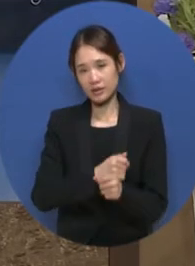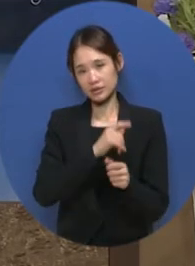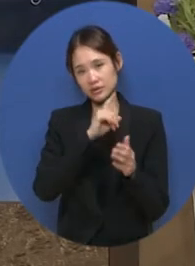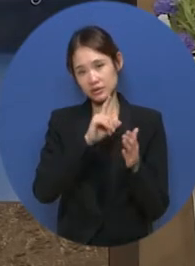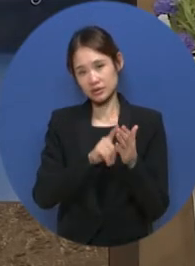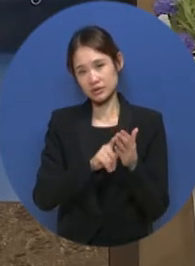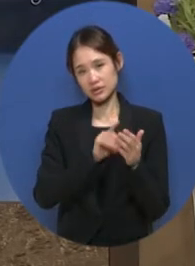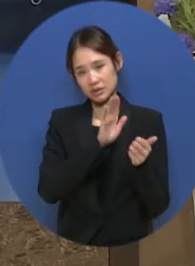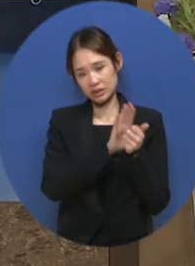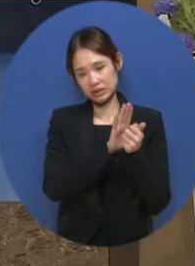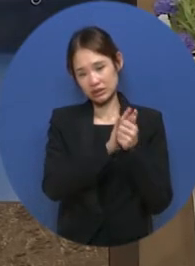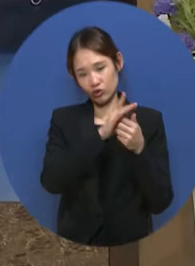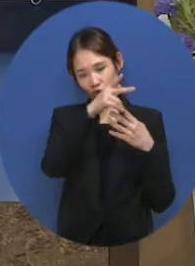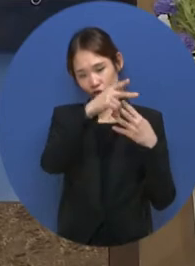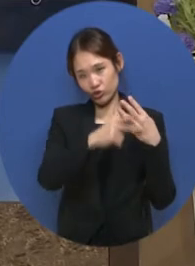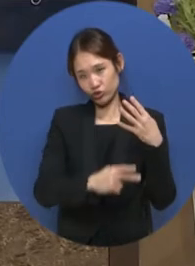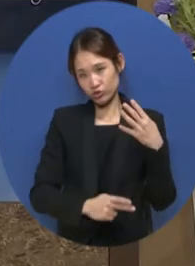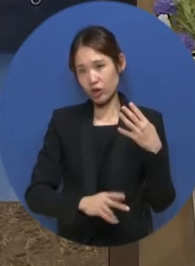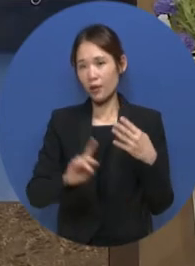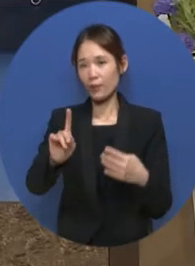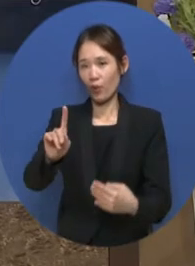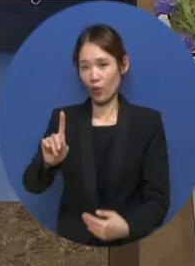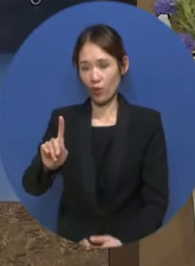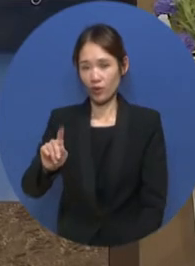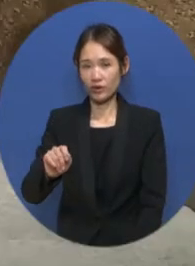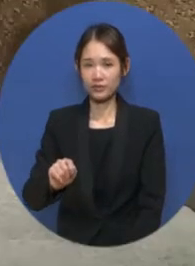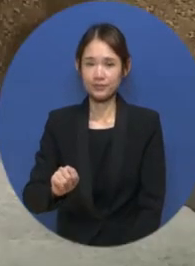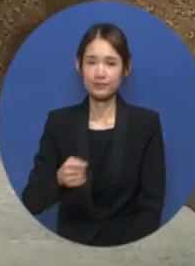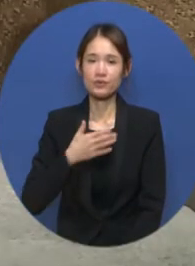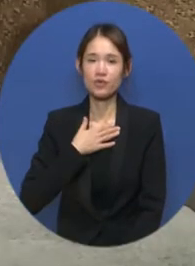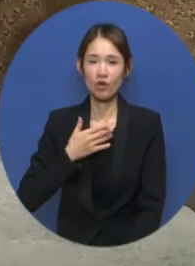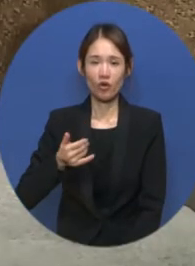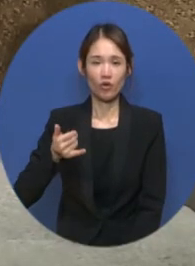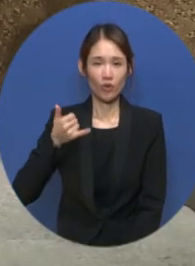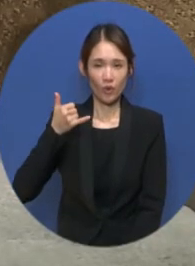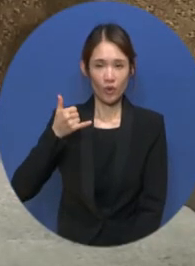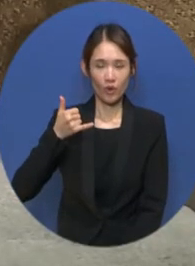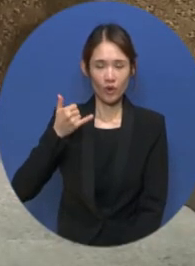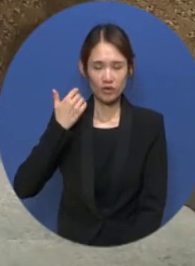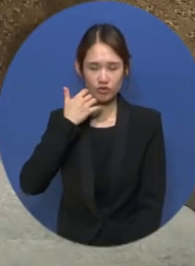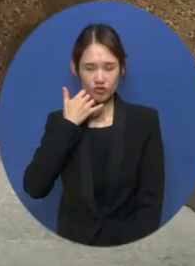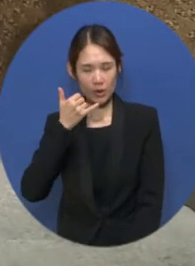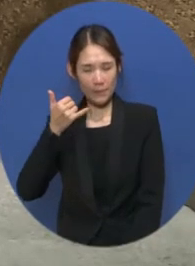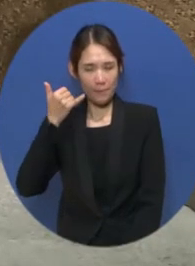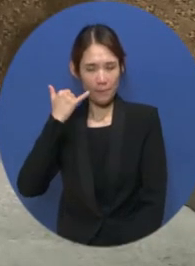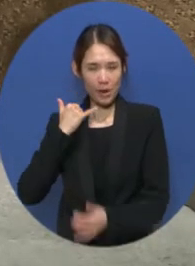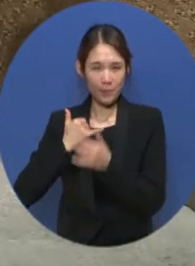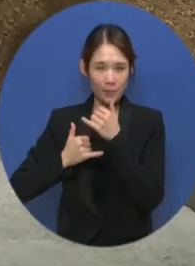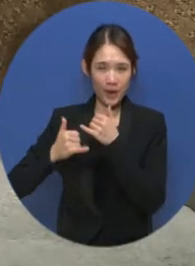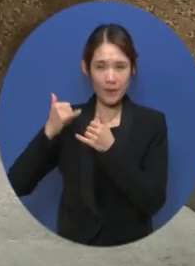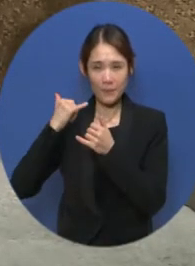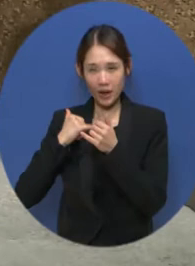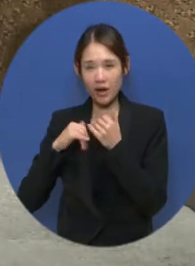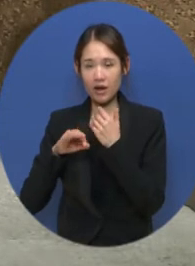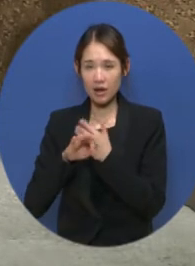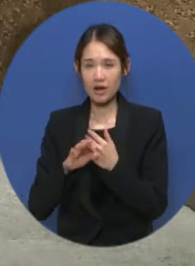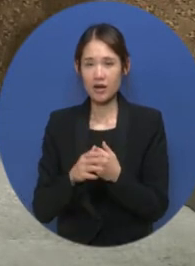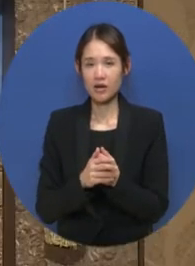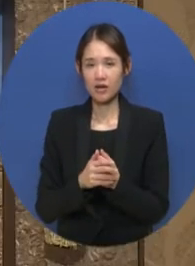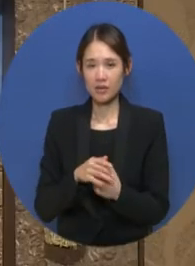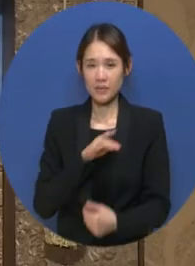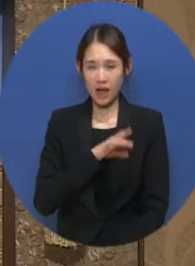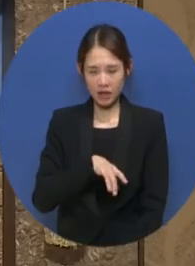지원이 이루어지는 지 좀 궁금하거든요 4 일단은 저희 쪽으로 누구든지 전화를 하게 되며 일단 이제 최초는 이제